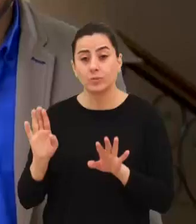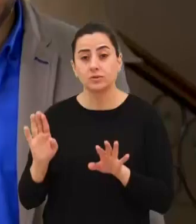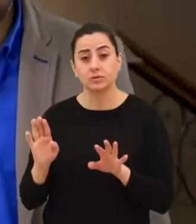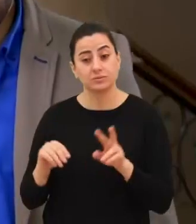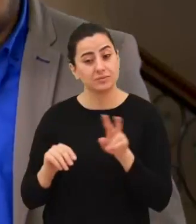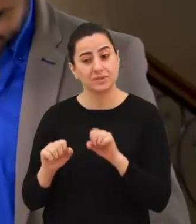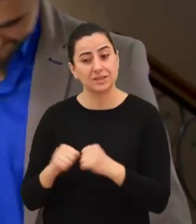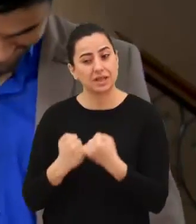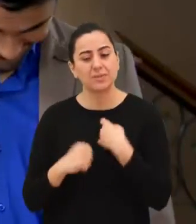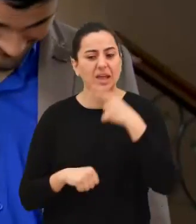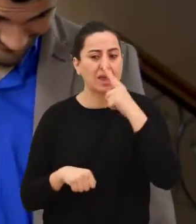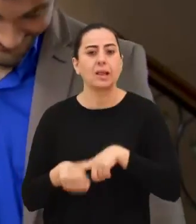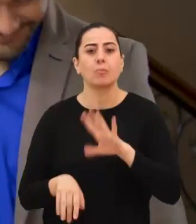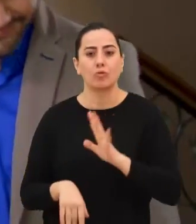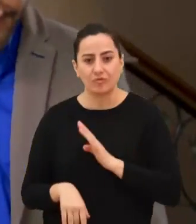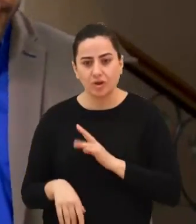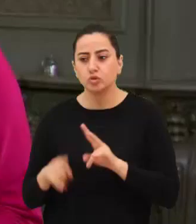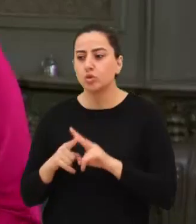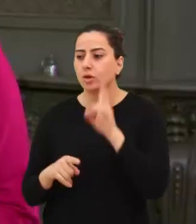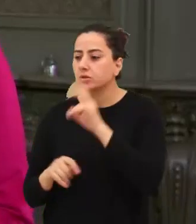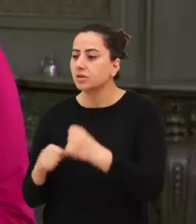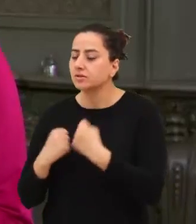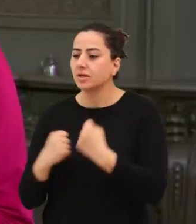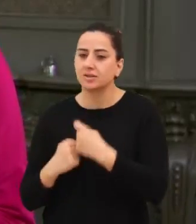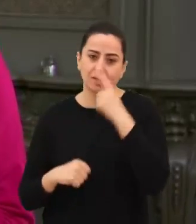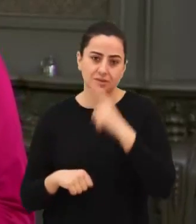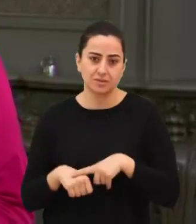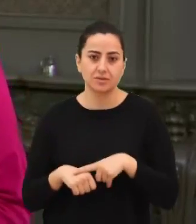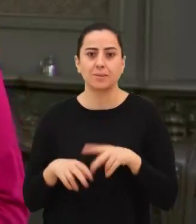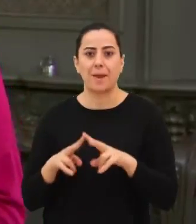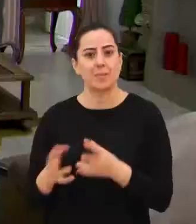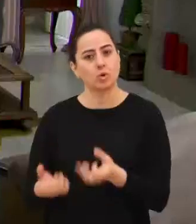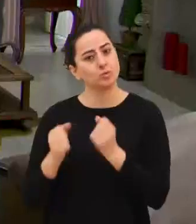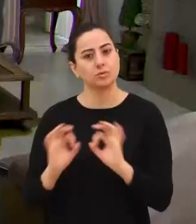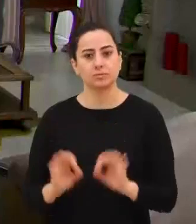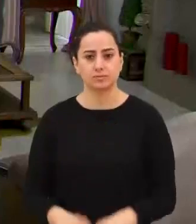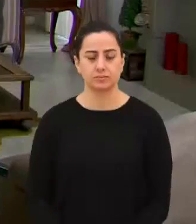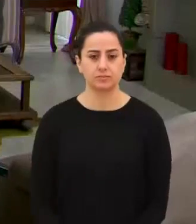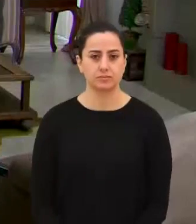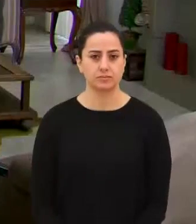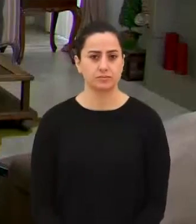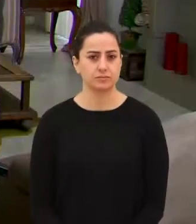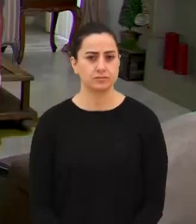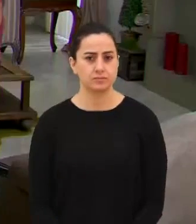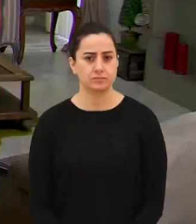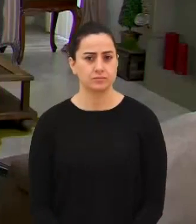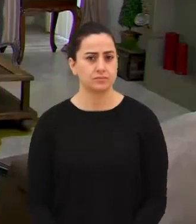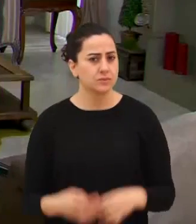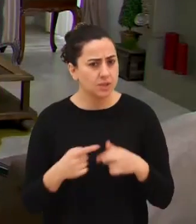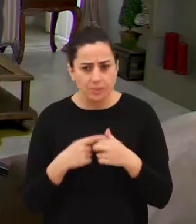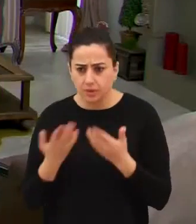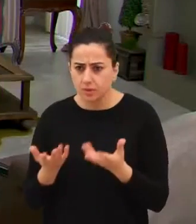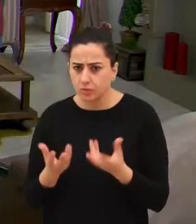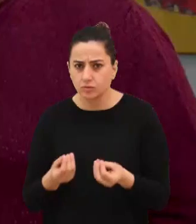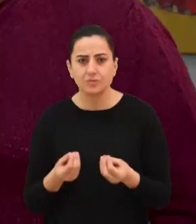küçük aksilik bana pek açıklanabilir gibi gelmezdi. Ama neyse ki Meryem abla durumu kurtarmış. Uy! Rami Bey burada